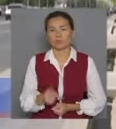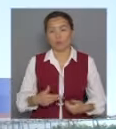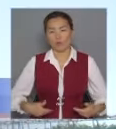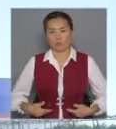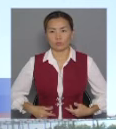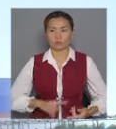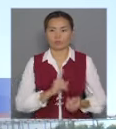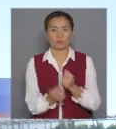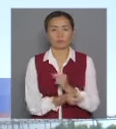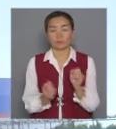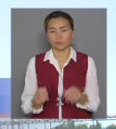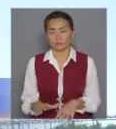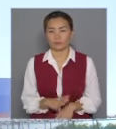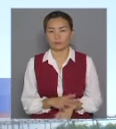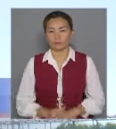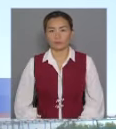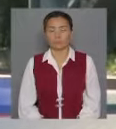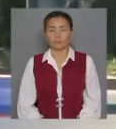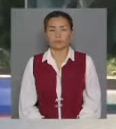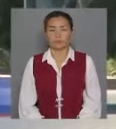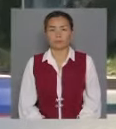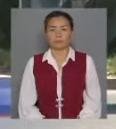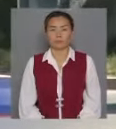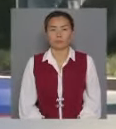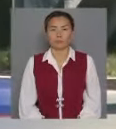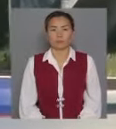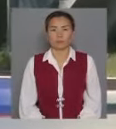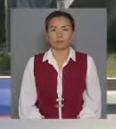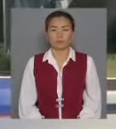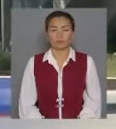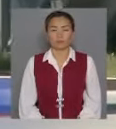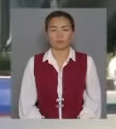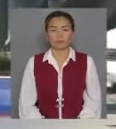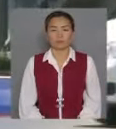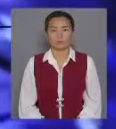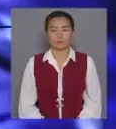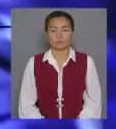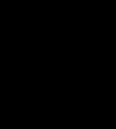ашаршылыққа әкелуі әбден мүмкін. Гауһар Нұрлыбекқызы, Айбек Ғалымов, жаңалық қызметі.